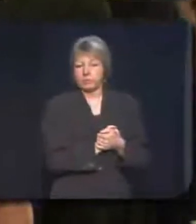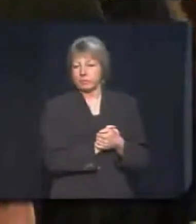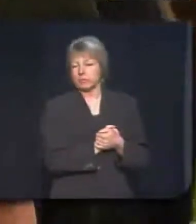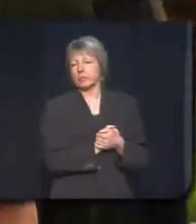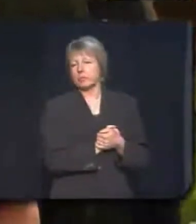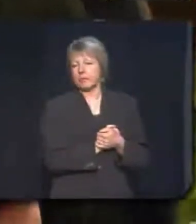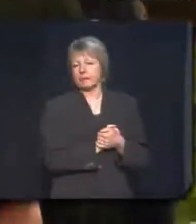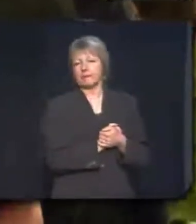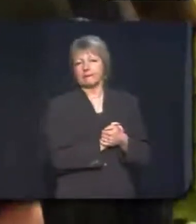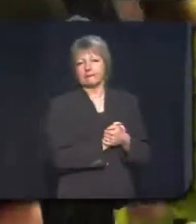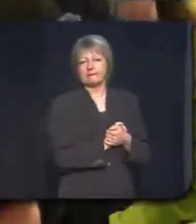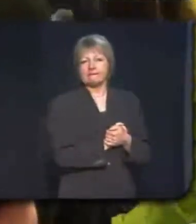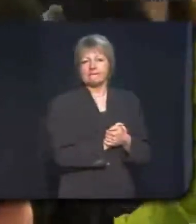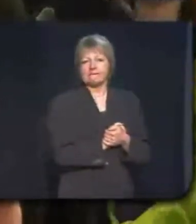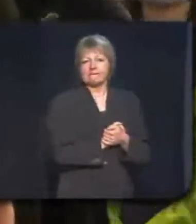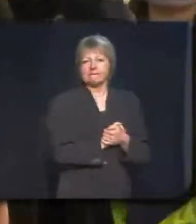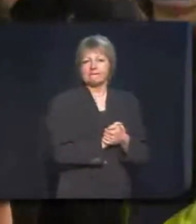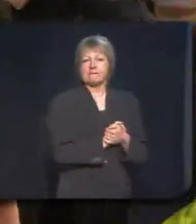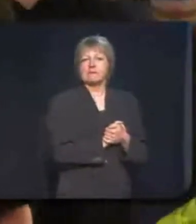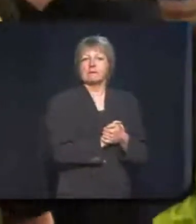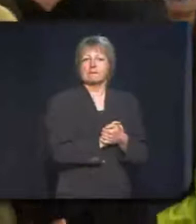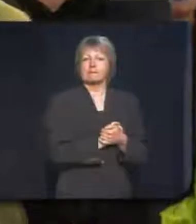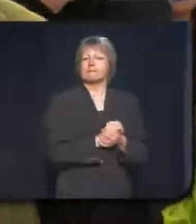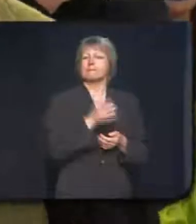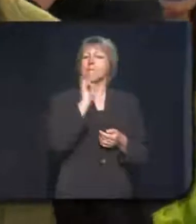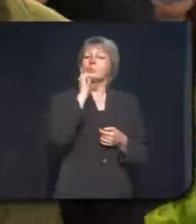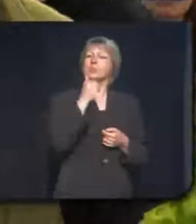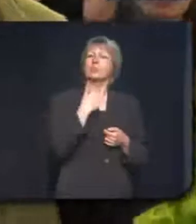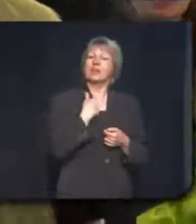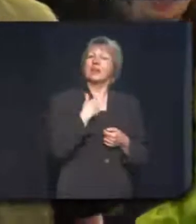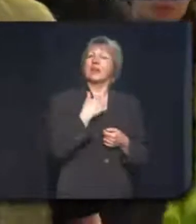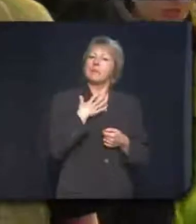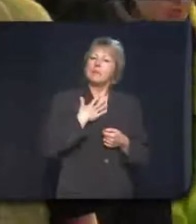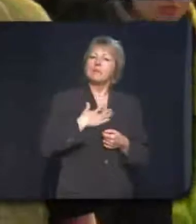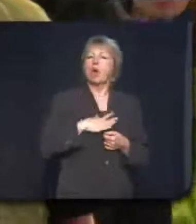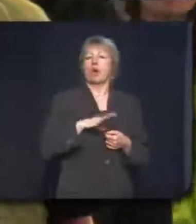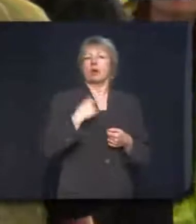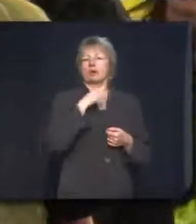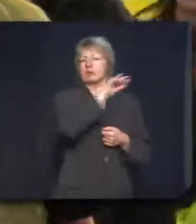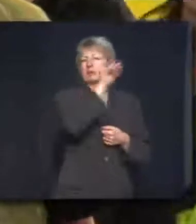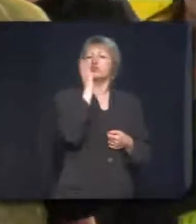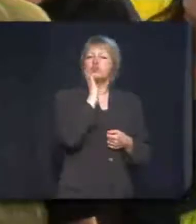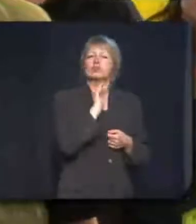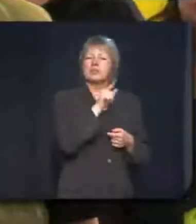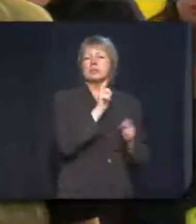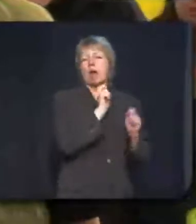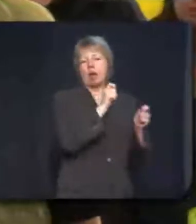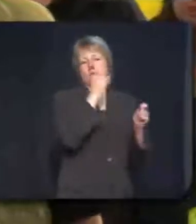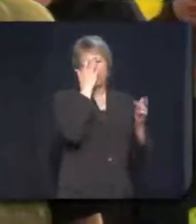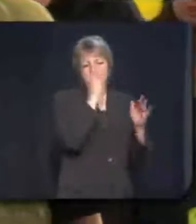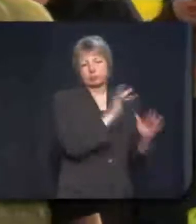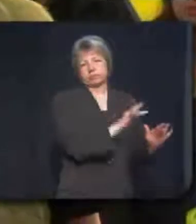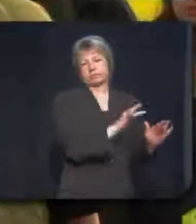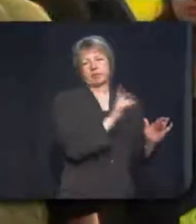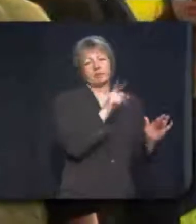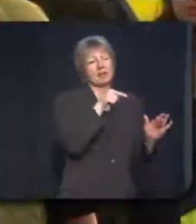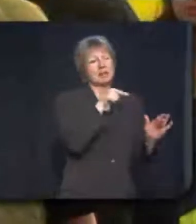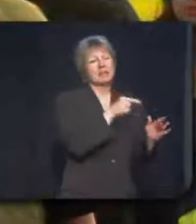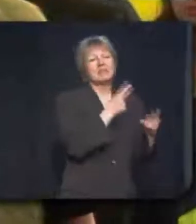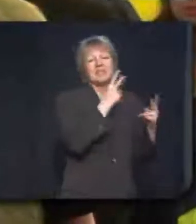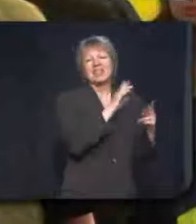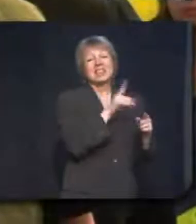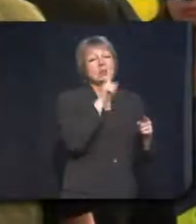genau ich möchte dazu so aufrufen diesen Antrag anzunehmen einfach weil es bei diesem Antrag um mehr geht als eigentlich